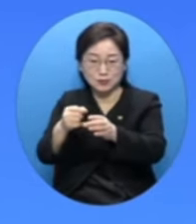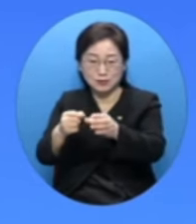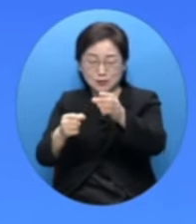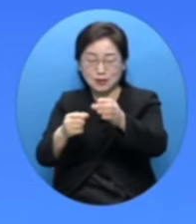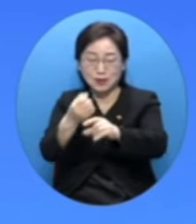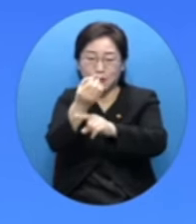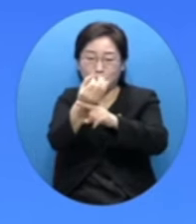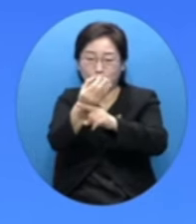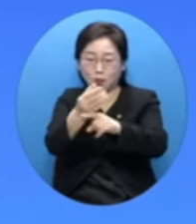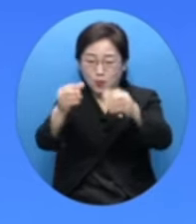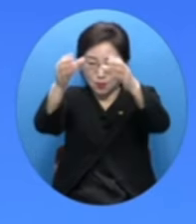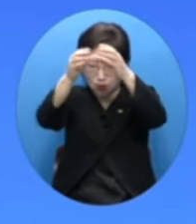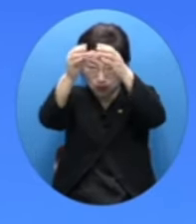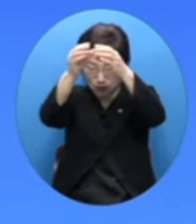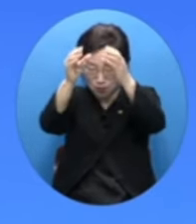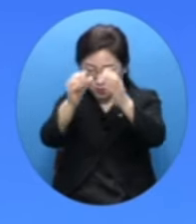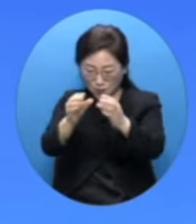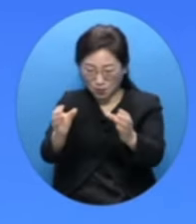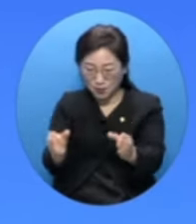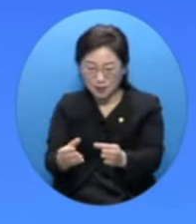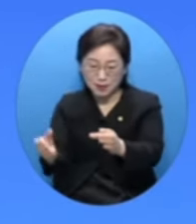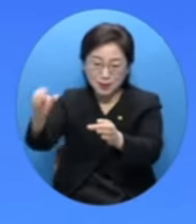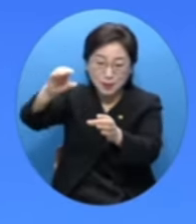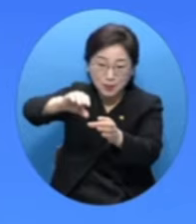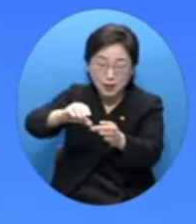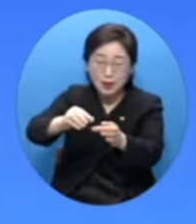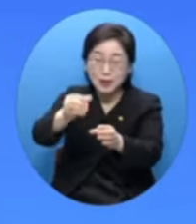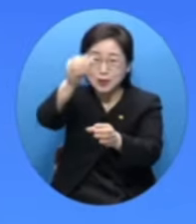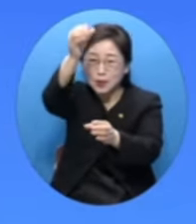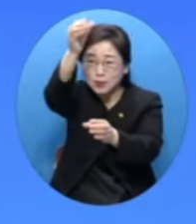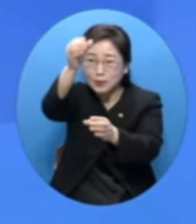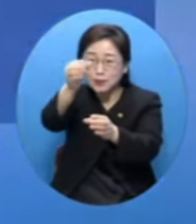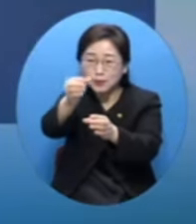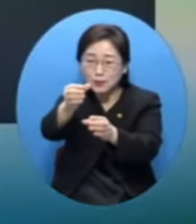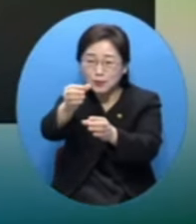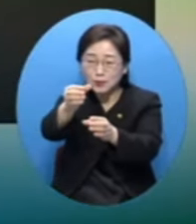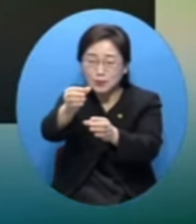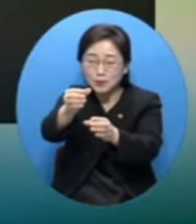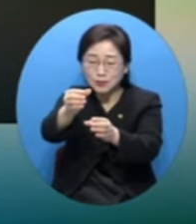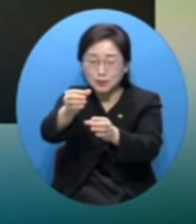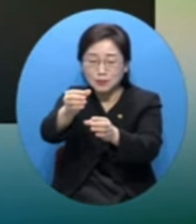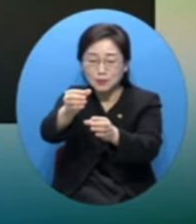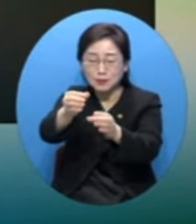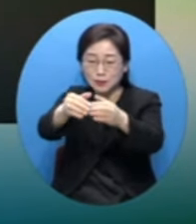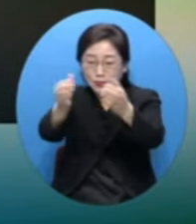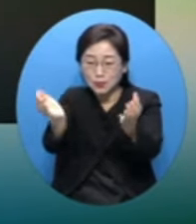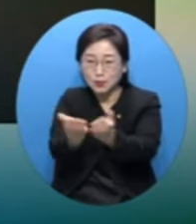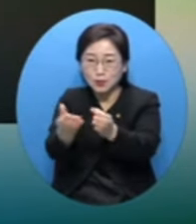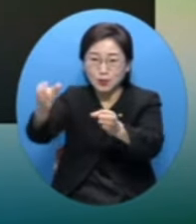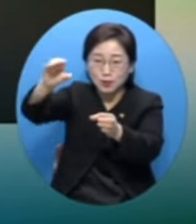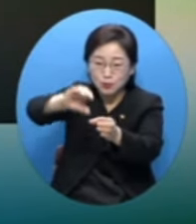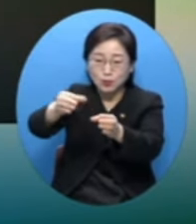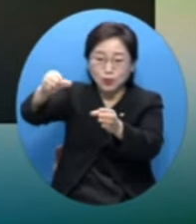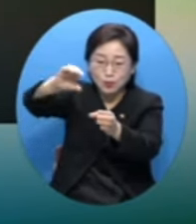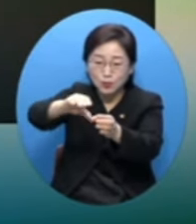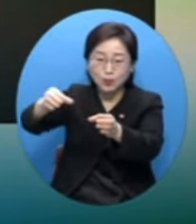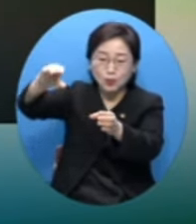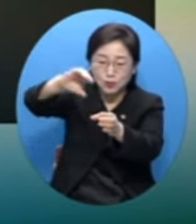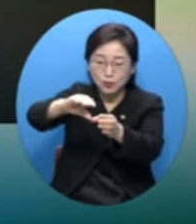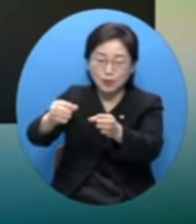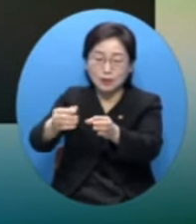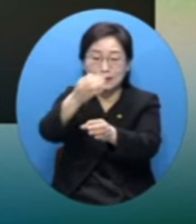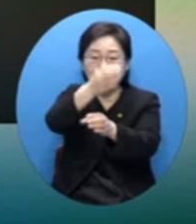옥합에 저장을 합니다. 이 옥합은 주둥이가 긴 항아리인데 그래서 계속 붓고 또 붓고 또 붓고 부어가지고